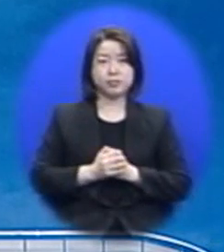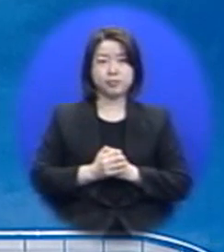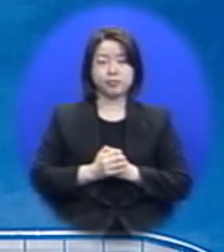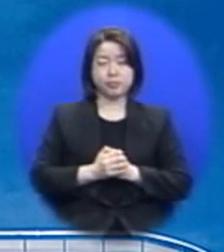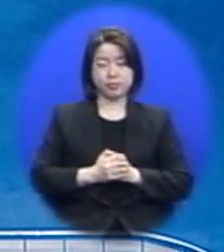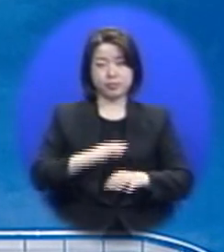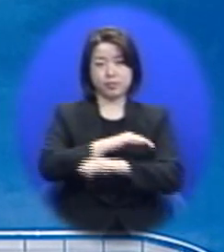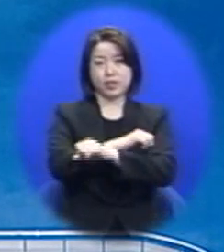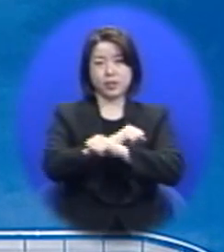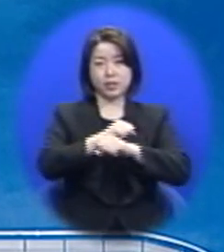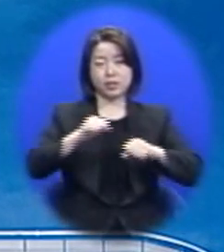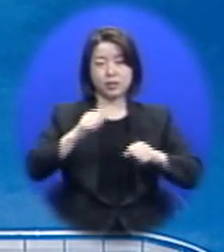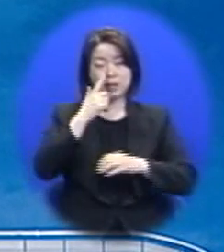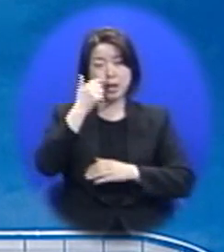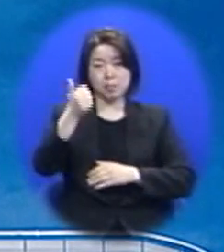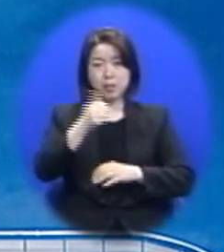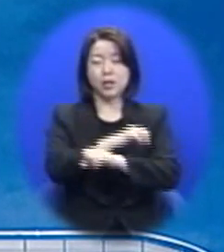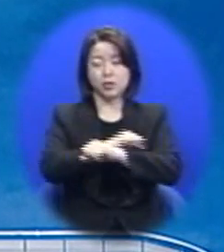용서할게요.